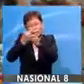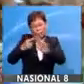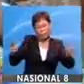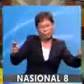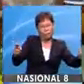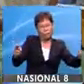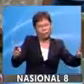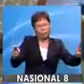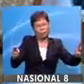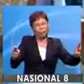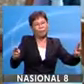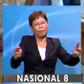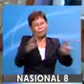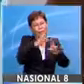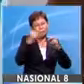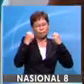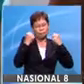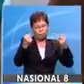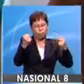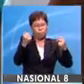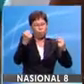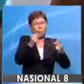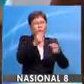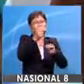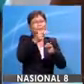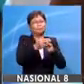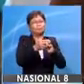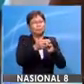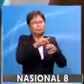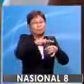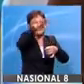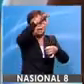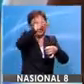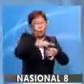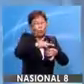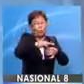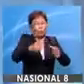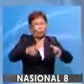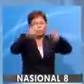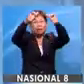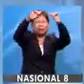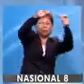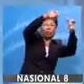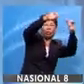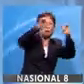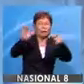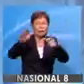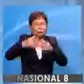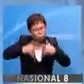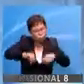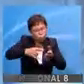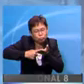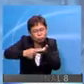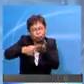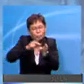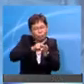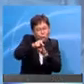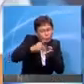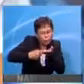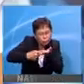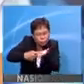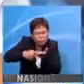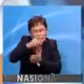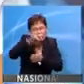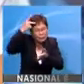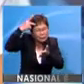justifikasi dan memperkuatkan pencalonan bagi menaraong pihaknya di peringkat perbincangan dengan pakar dan sedang